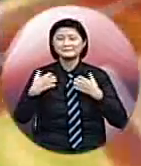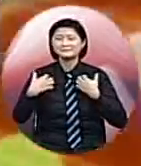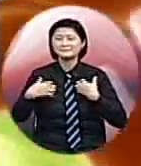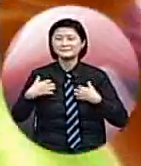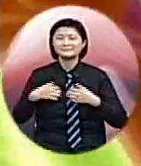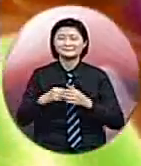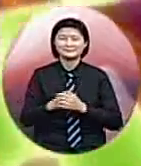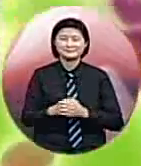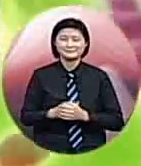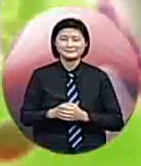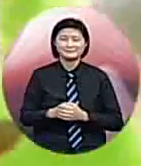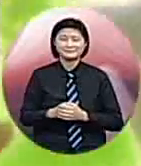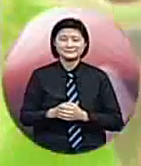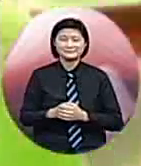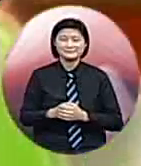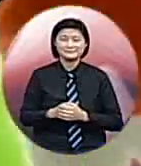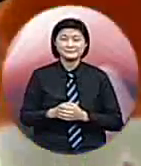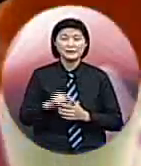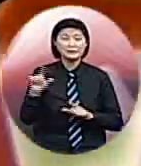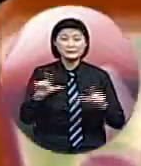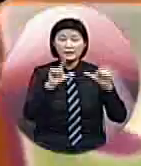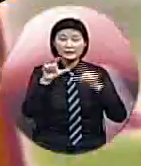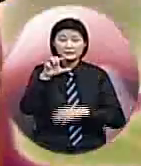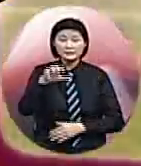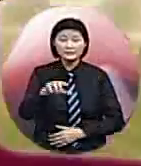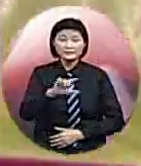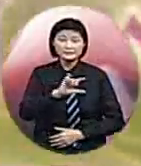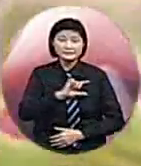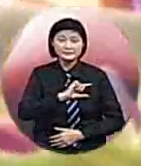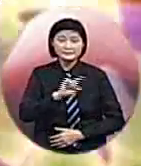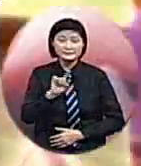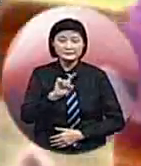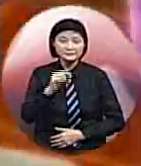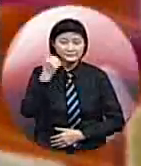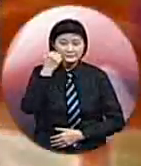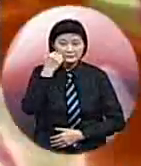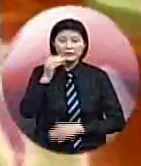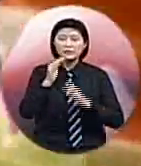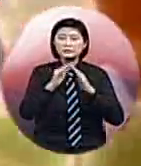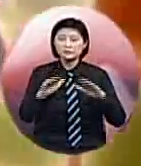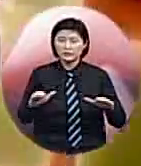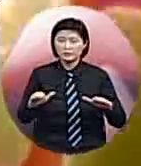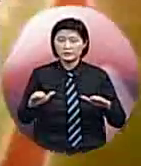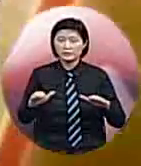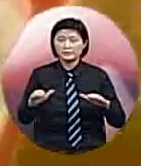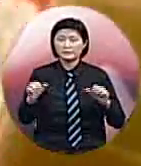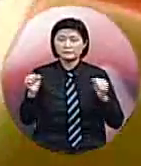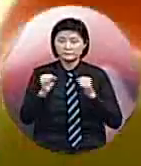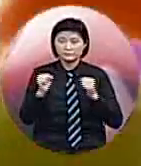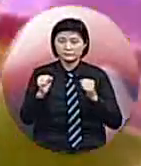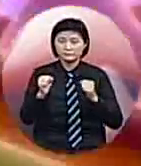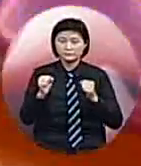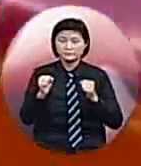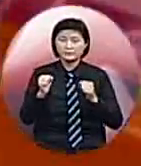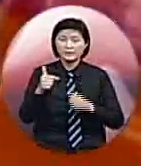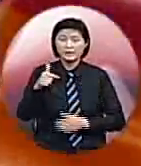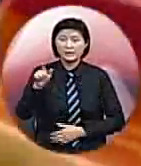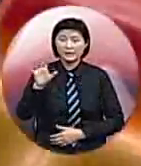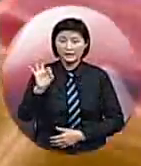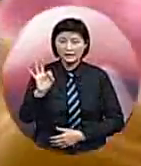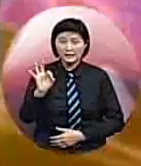반갑습니다. 예, 어디에 사시는 누구신지요? 저 전라북도 정읍에서 사는